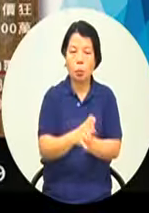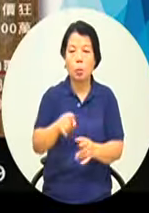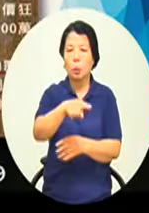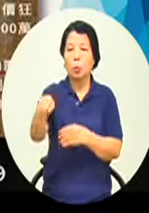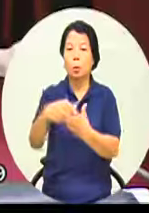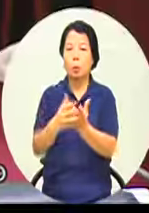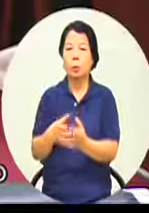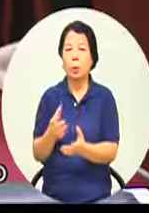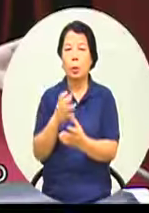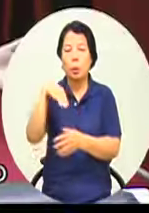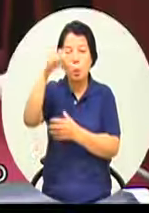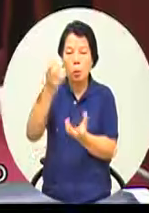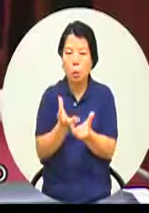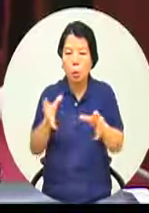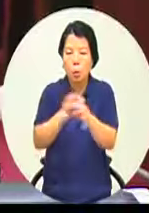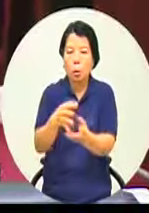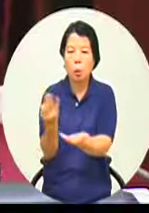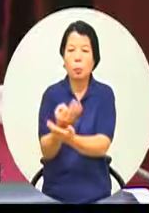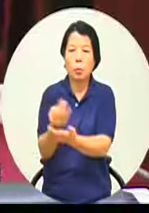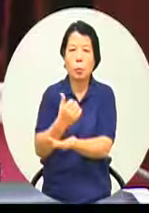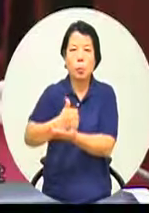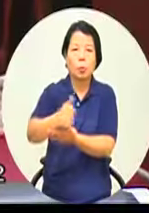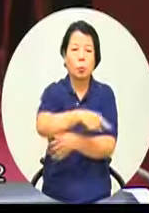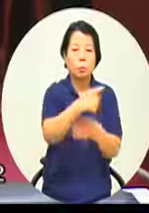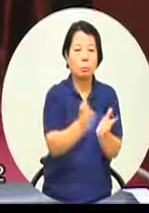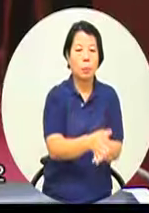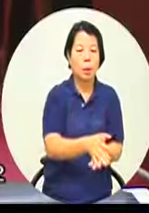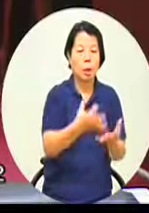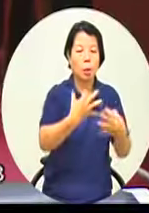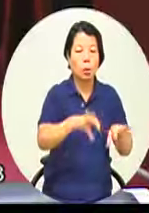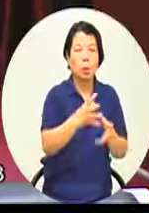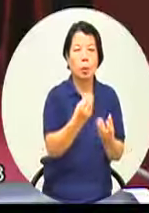丽菜供应不足，他完全没有受损，结